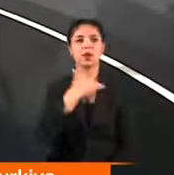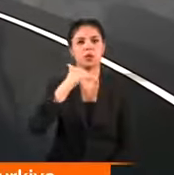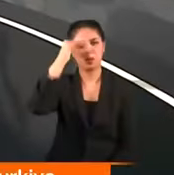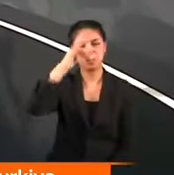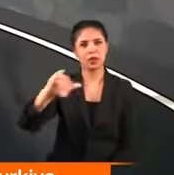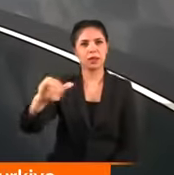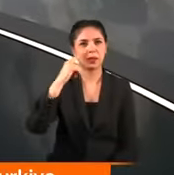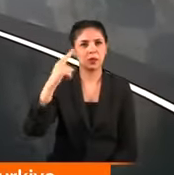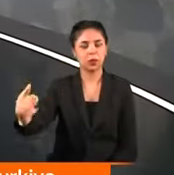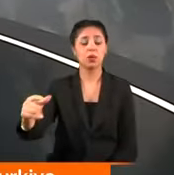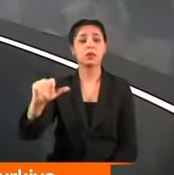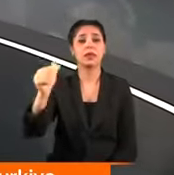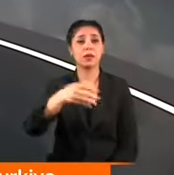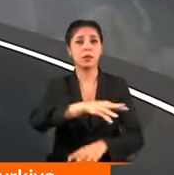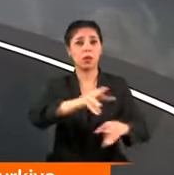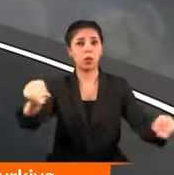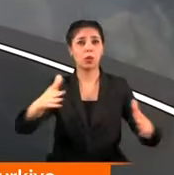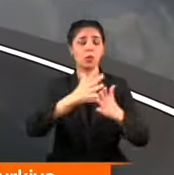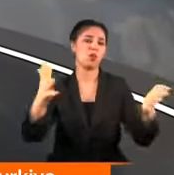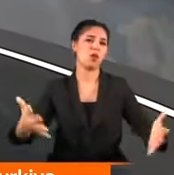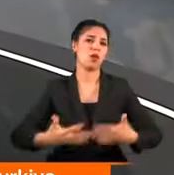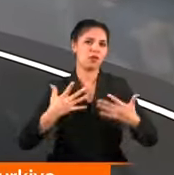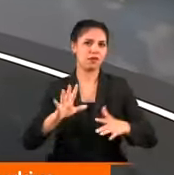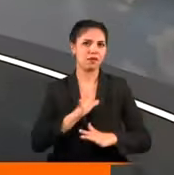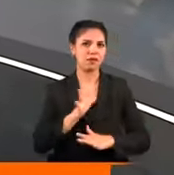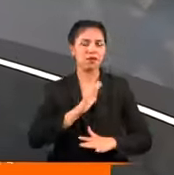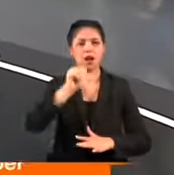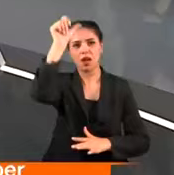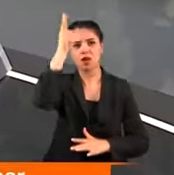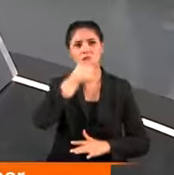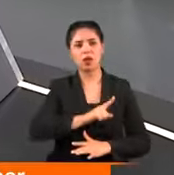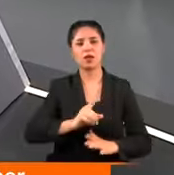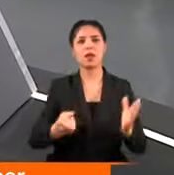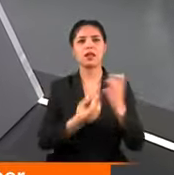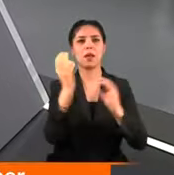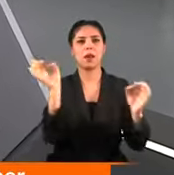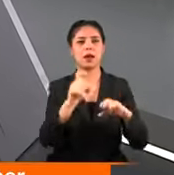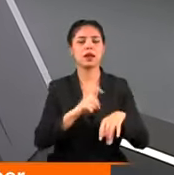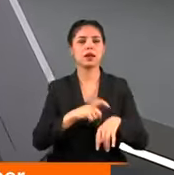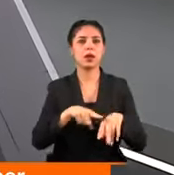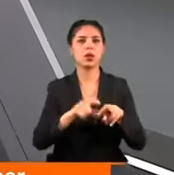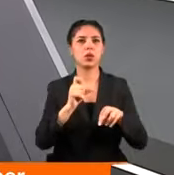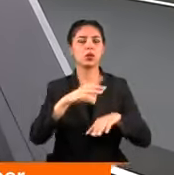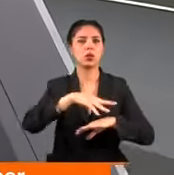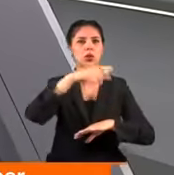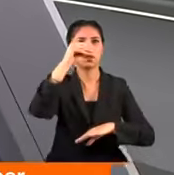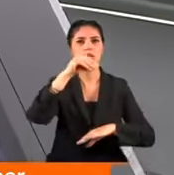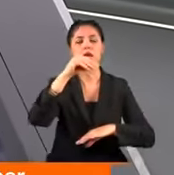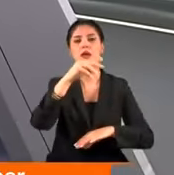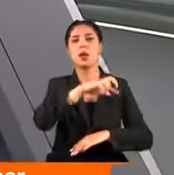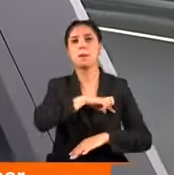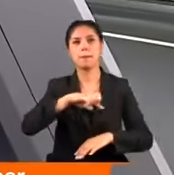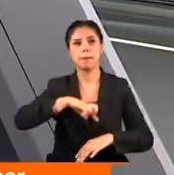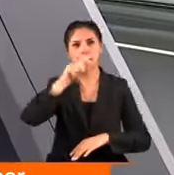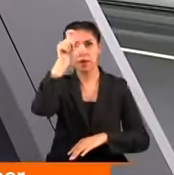Kurban Bayramı'nın yaklaşmasıyla kutsal topraklarda da büyük bir heyecan başladı. Hacı adayları sabaha karşı Nur Dağı'na, Hazreti Muhammed'e ilk vahyin